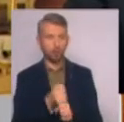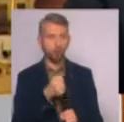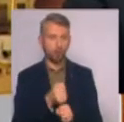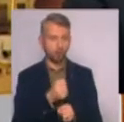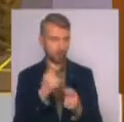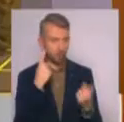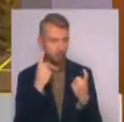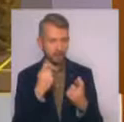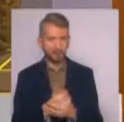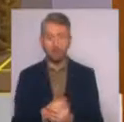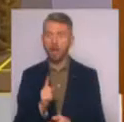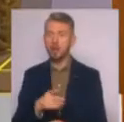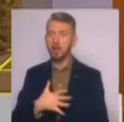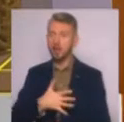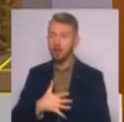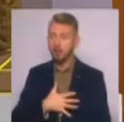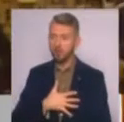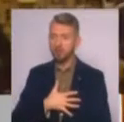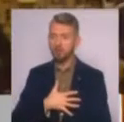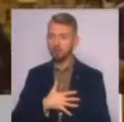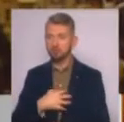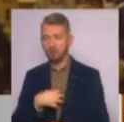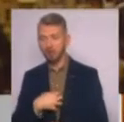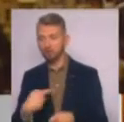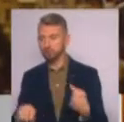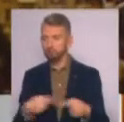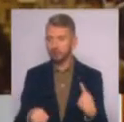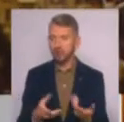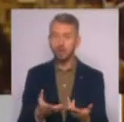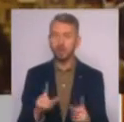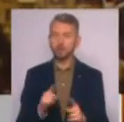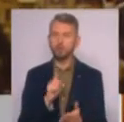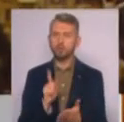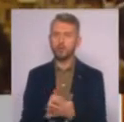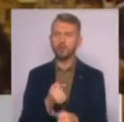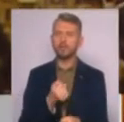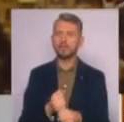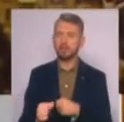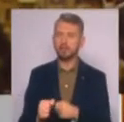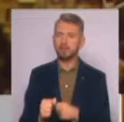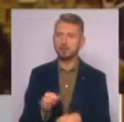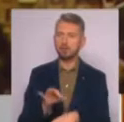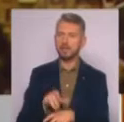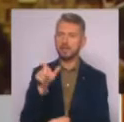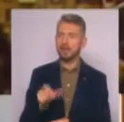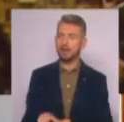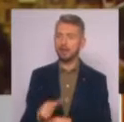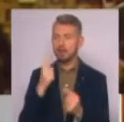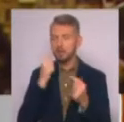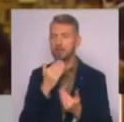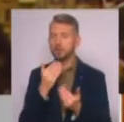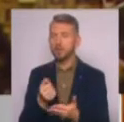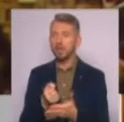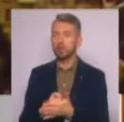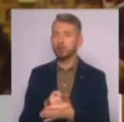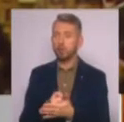даних, які Але тримає. Кашель, кашлю буває так. Різний. От що повинно заставити пацієнта все-таки звернутися